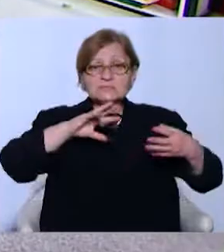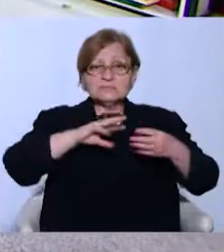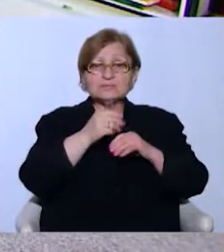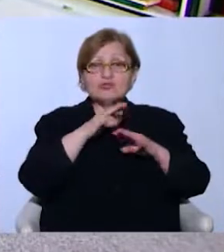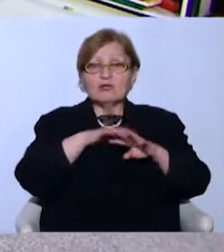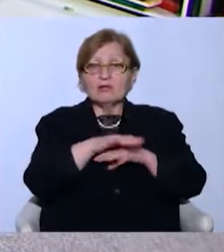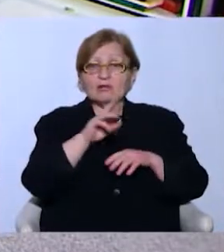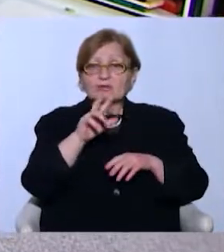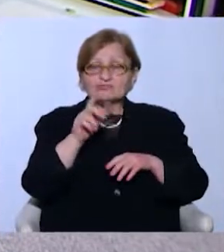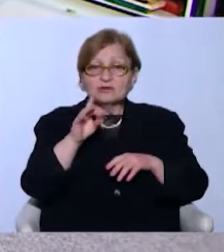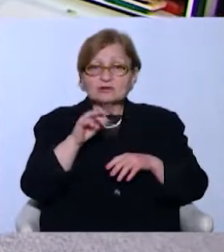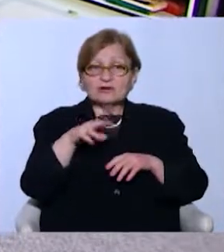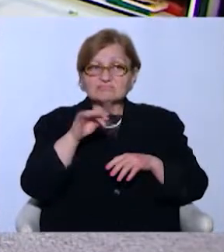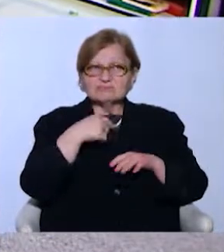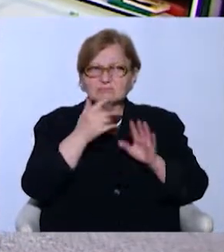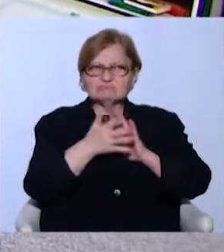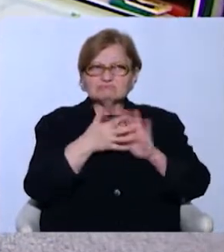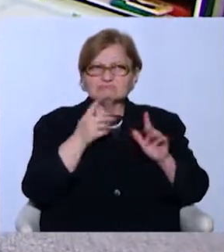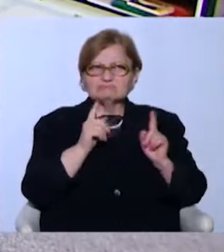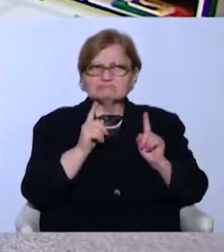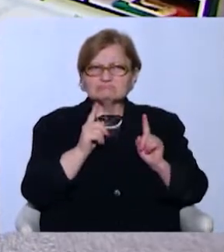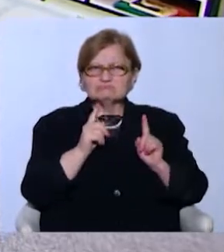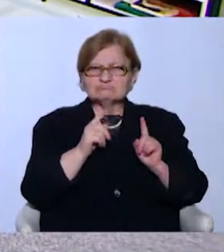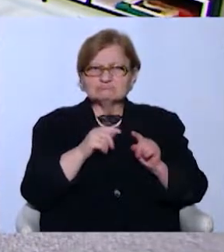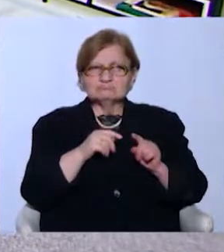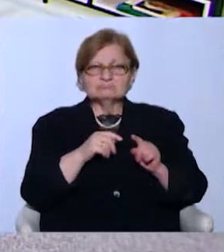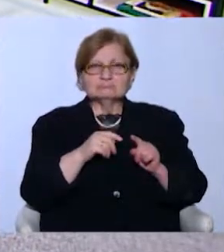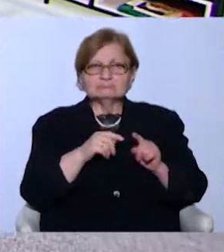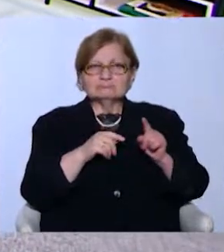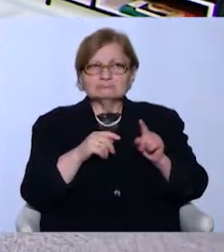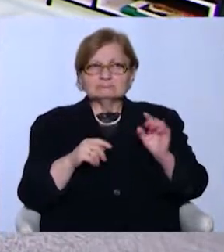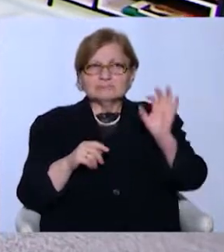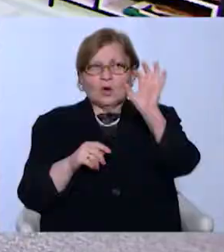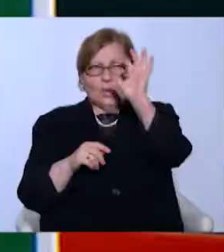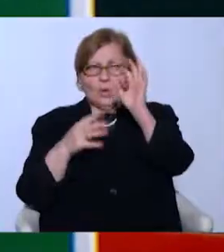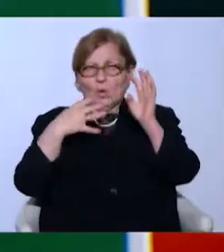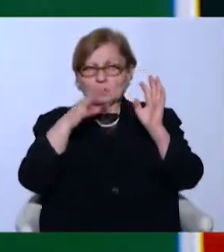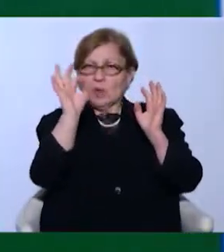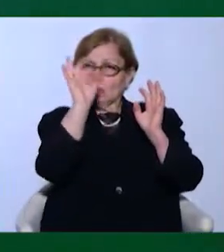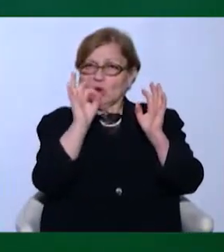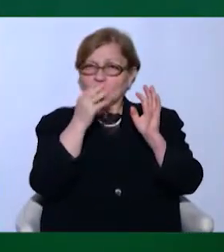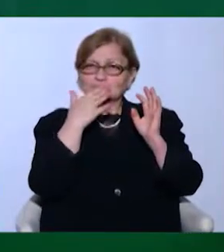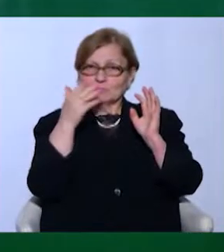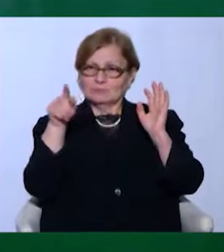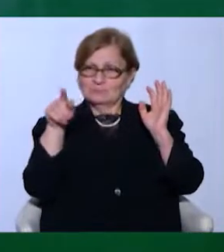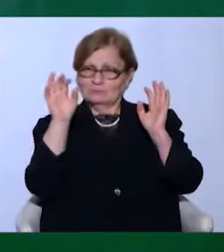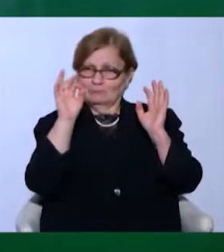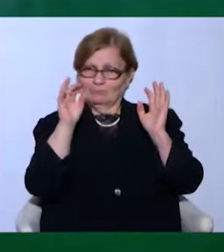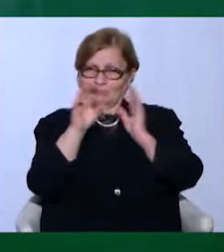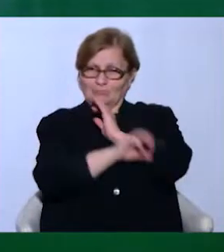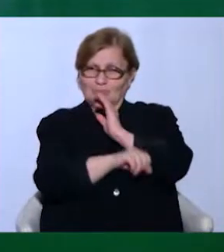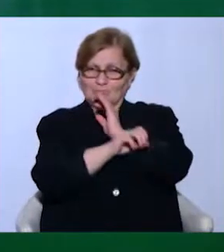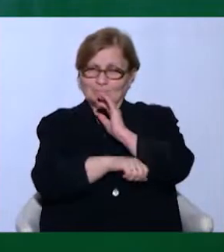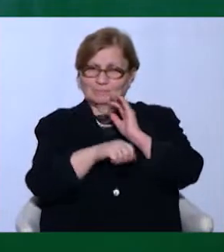მე ხვდები რომ არის რა? რადგან ნულით თავდება. აი ძალიან პრაგმატი ისეთი